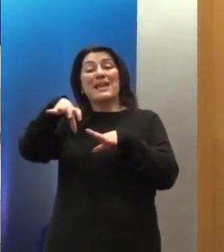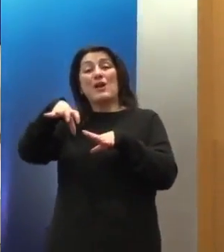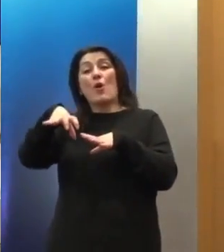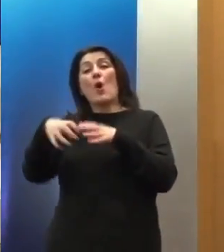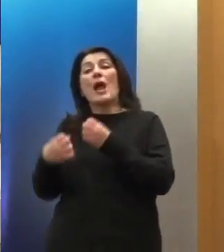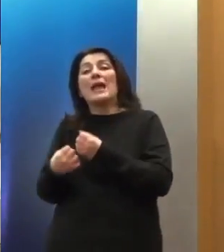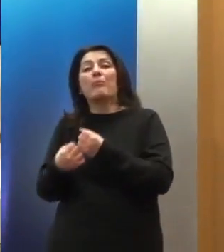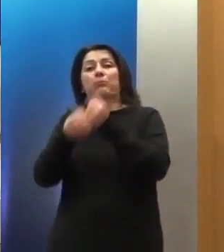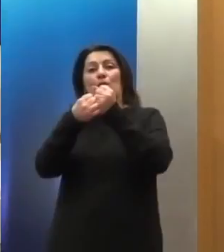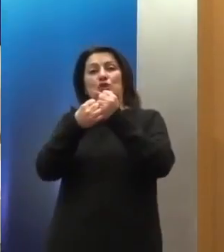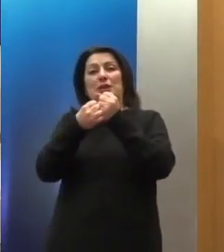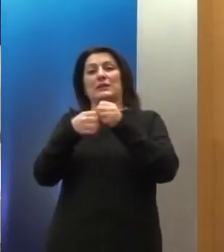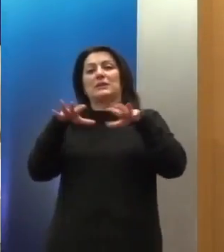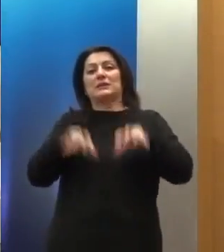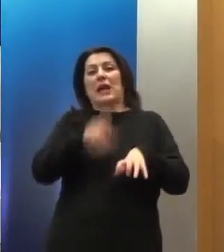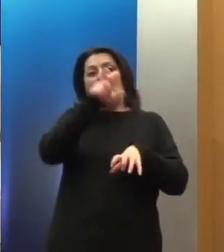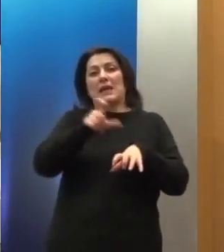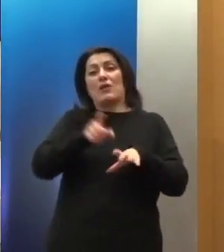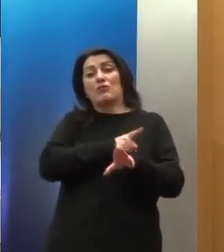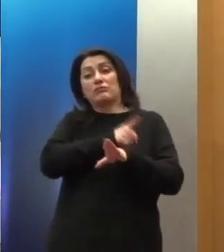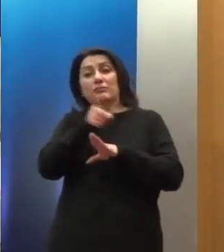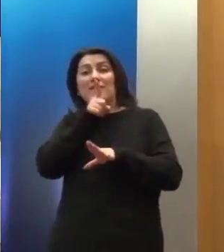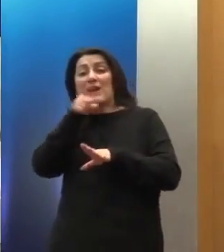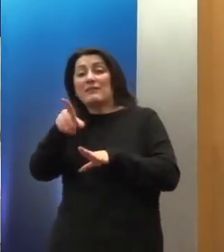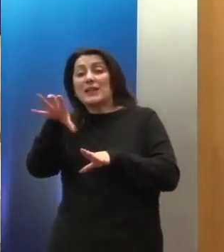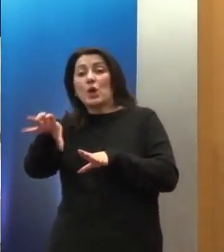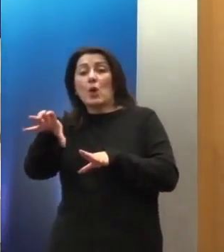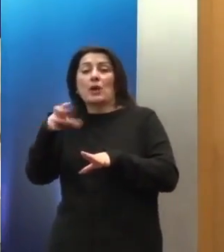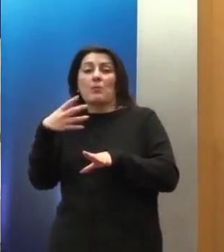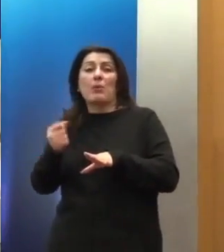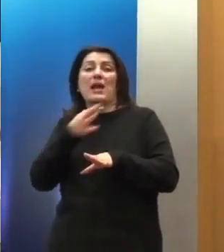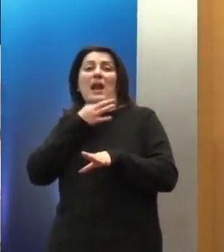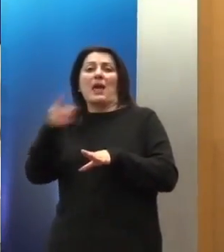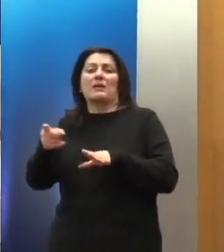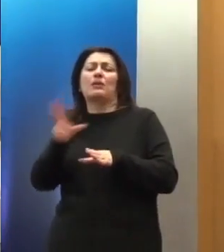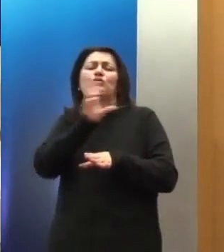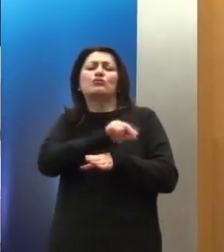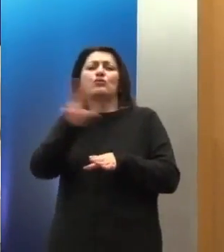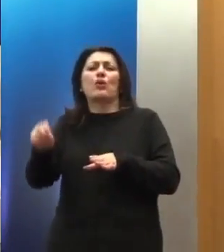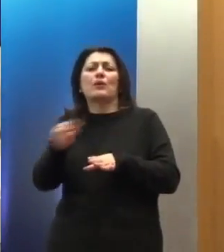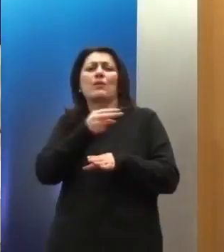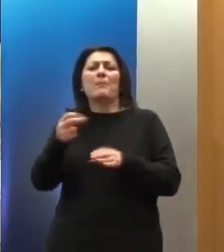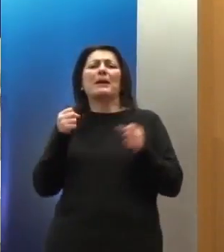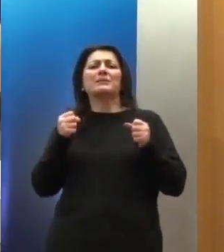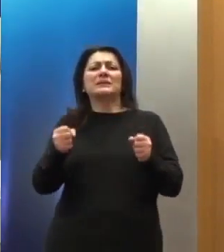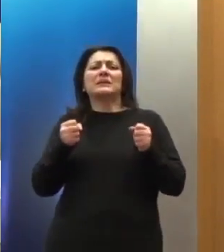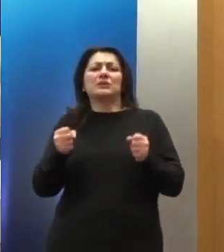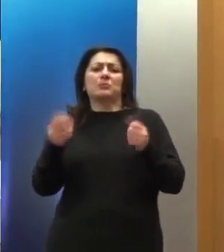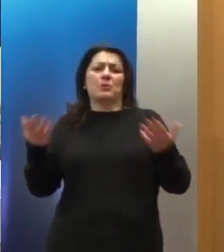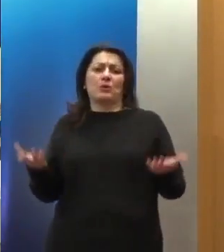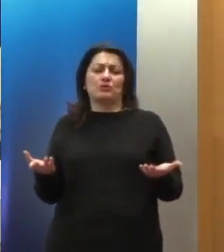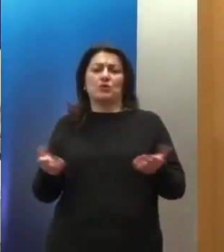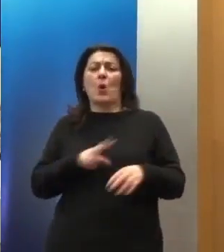Υποστήριξης των Ανέργων προς αυτή τη χώρα. Είναι σαν να έχει γίνει ένας σεισμός, ας πούμε, που υπάρχει